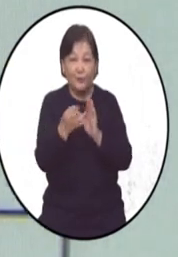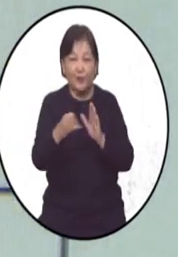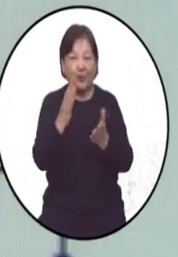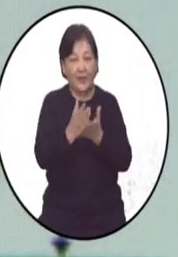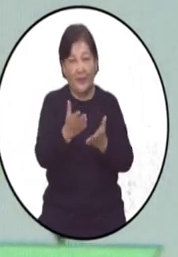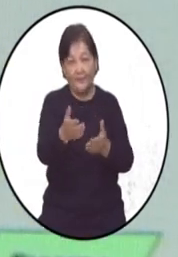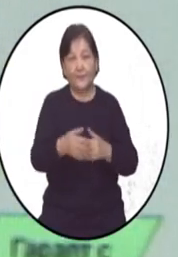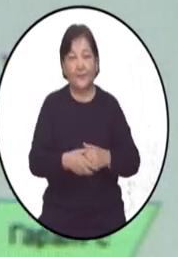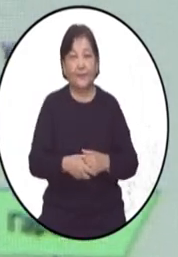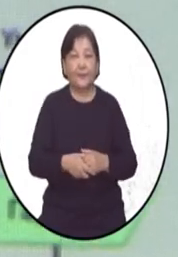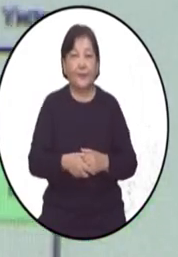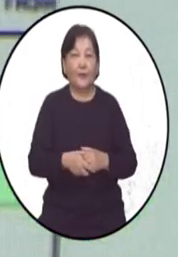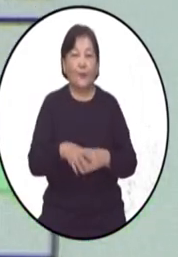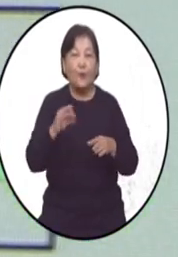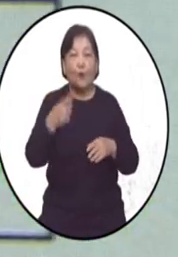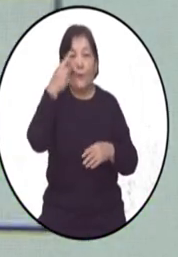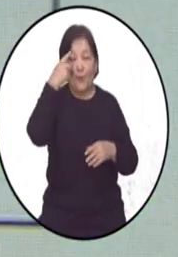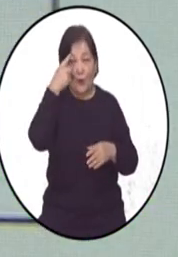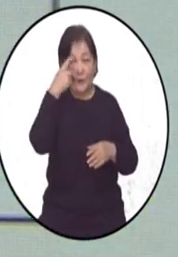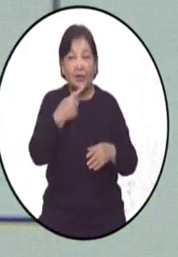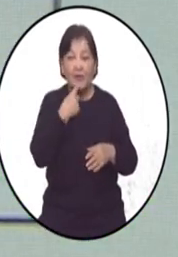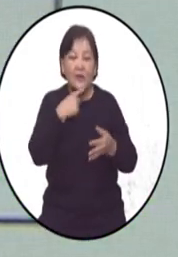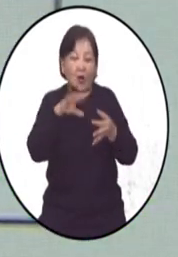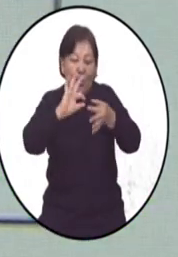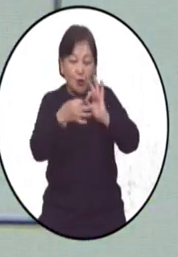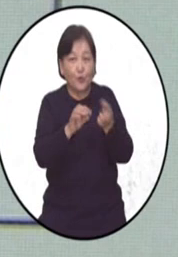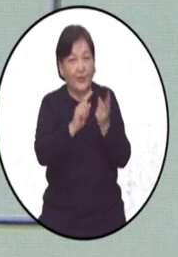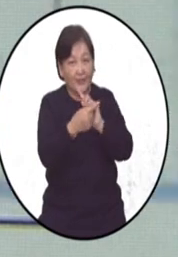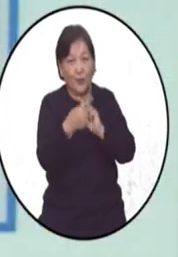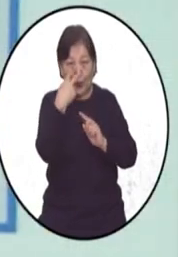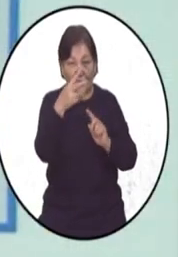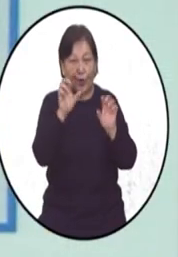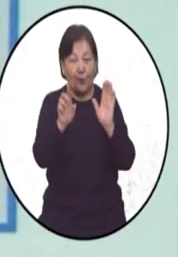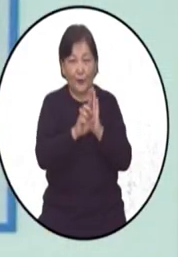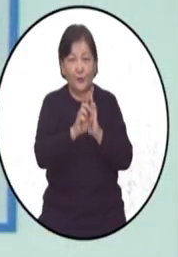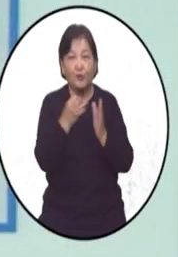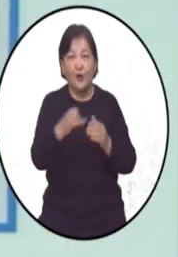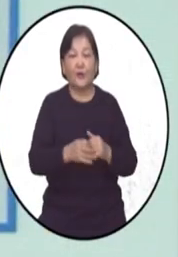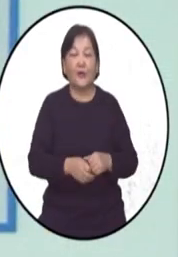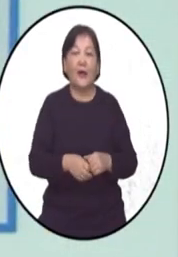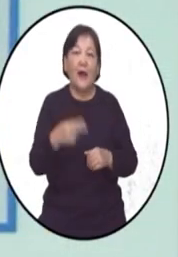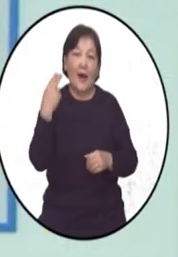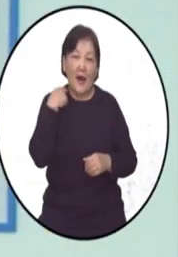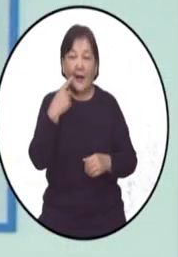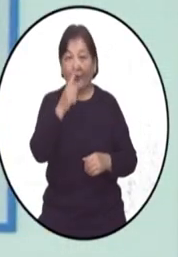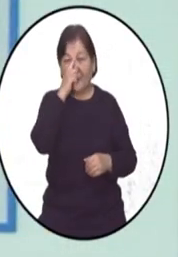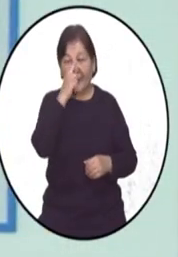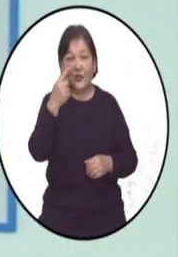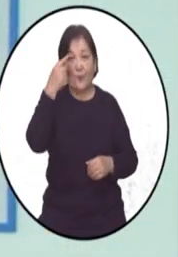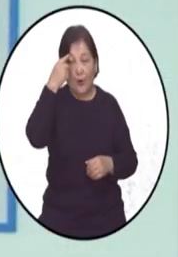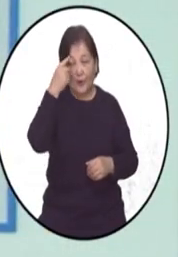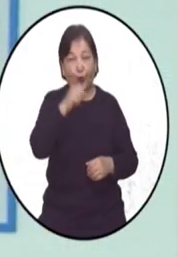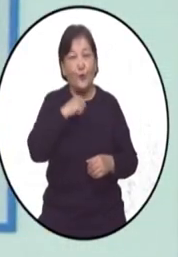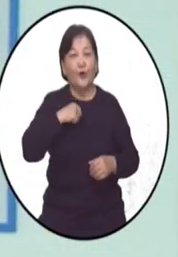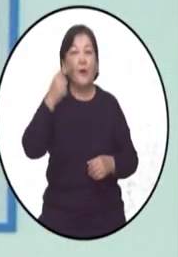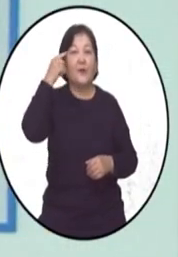болно. За энэ хэлийг бас монголоор ингээд сонгох боломжтой байдаг. Энэ дээр бол хэл солих гэн англи, монгол, орс өөрөө бас